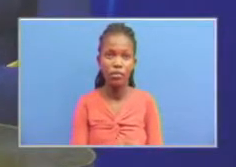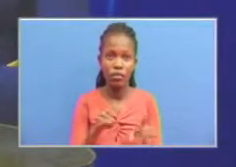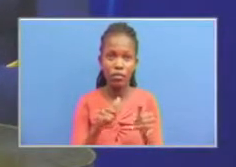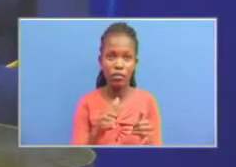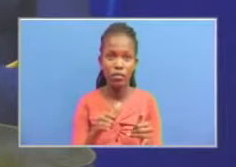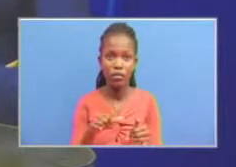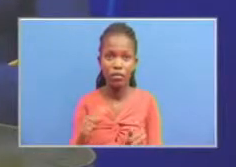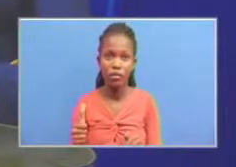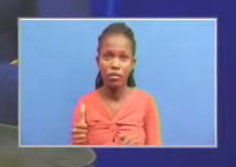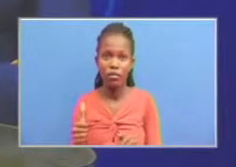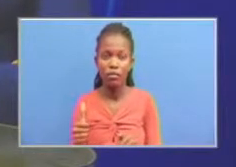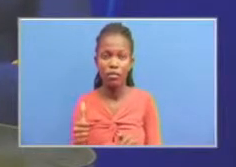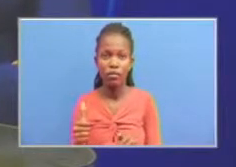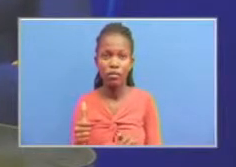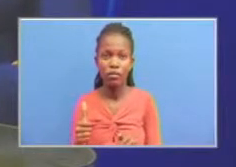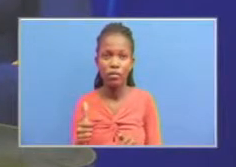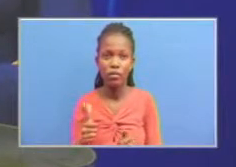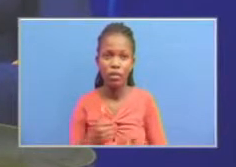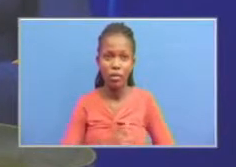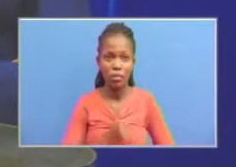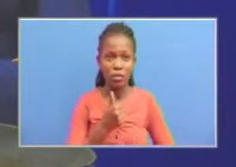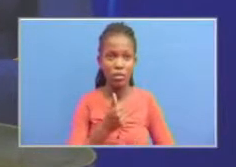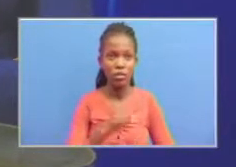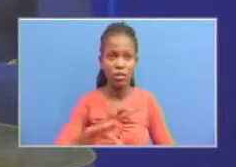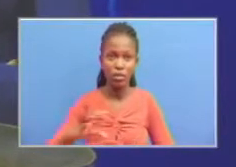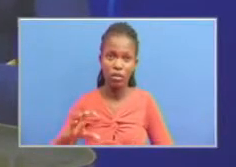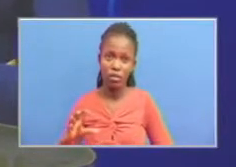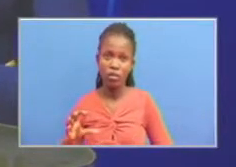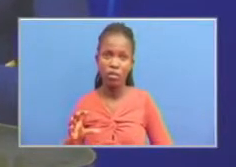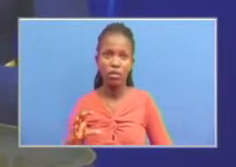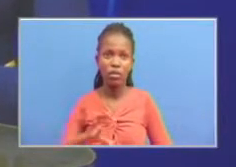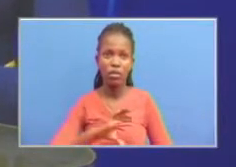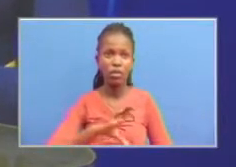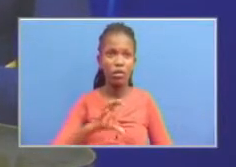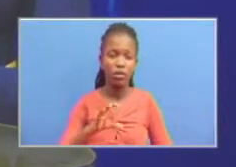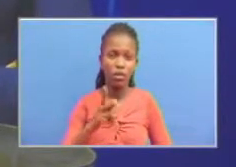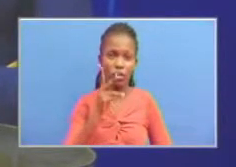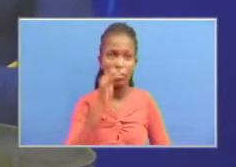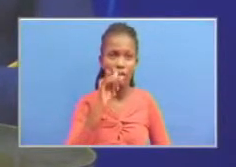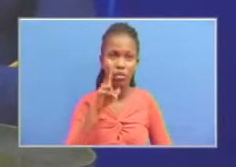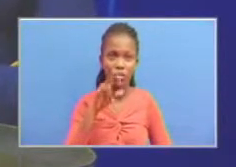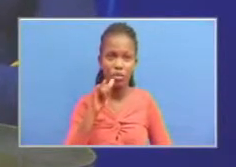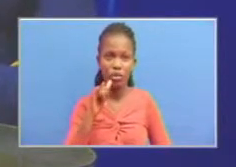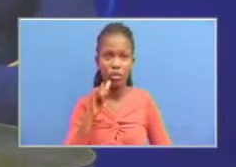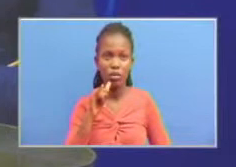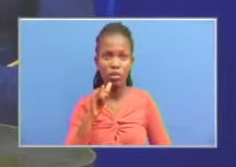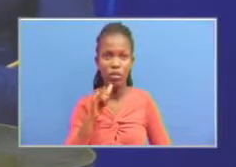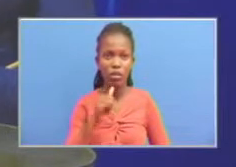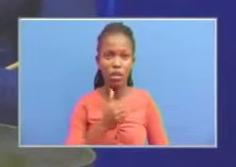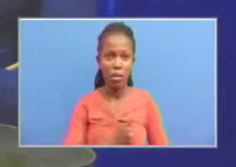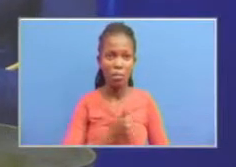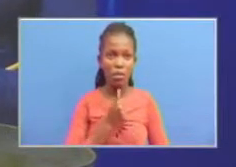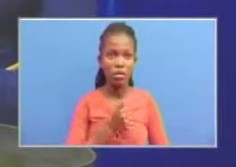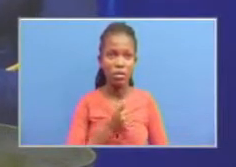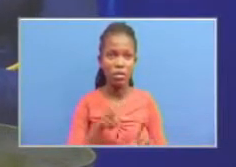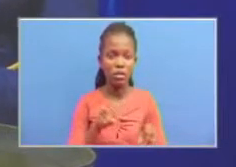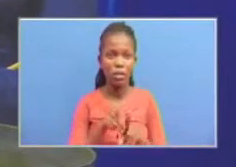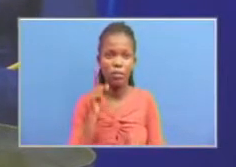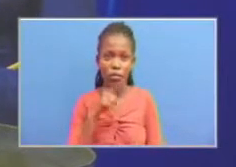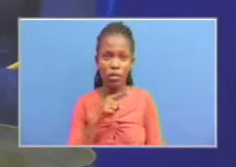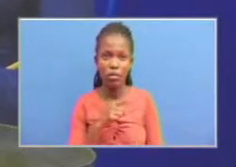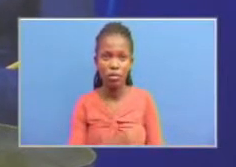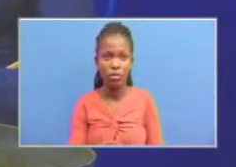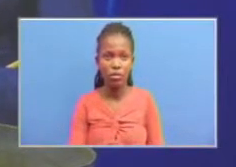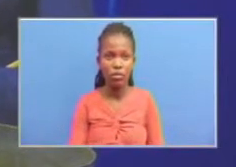musiaisia makoneti kinandu kana budget siya county ni kana county ya Kitui ni mamina kusoma budget yo datika ombudu na